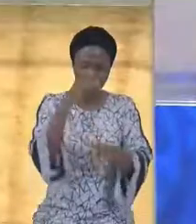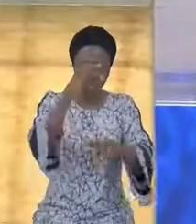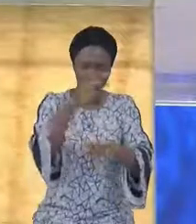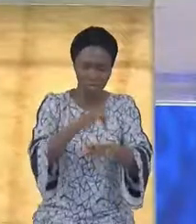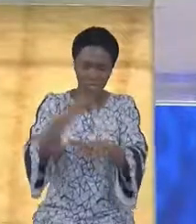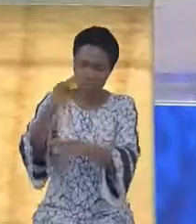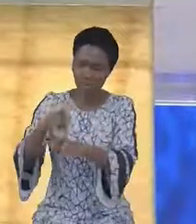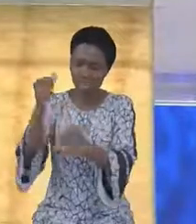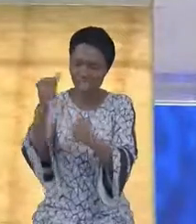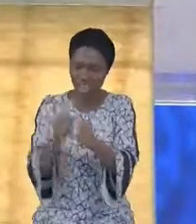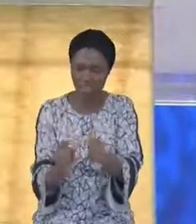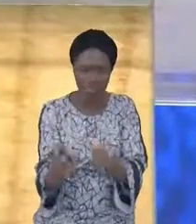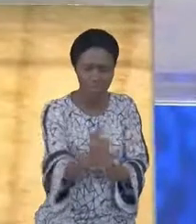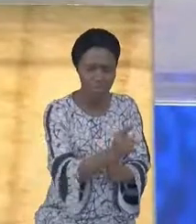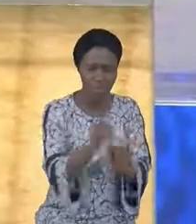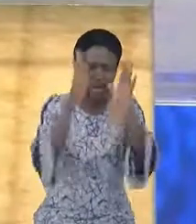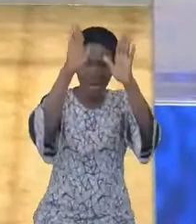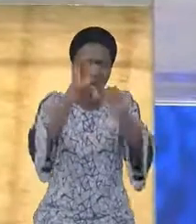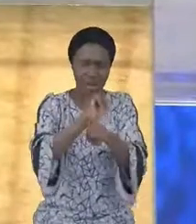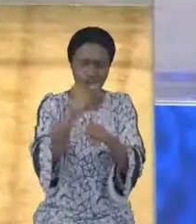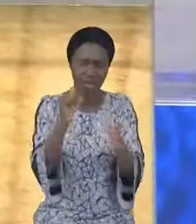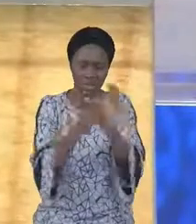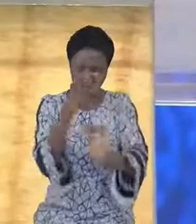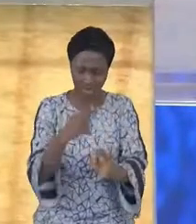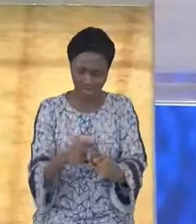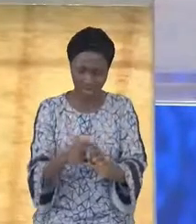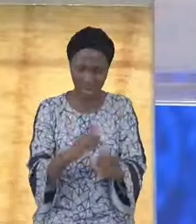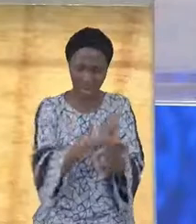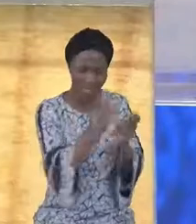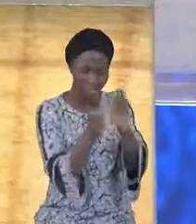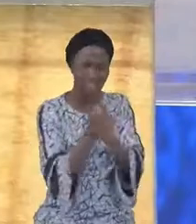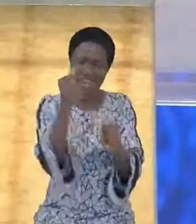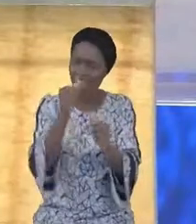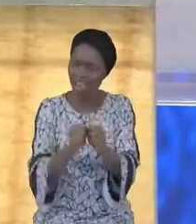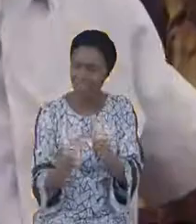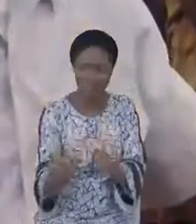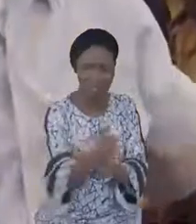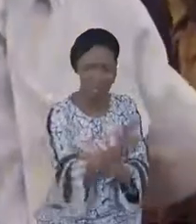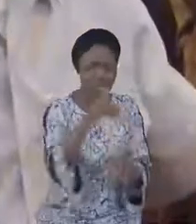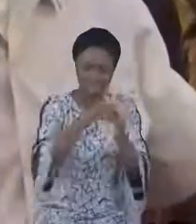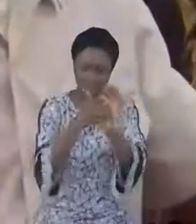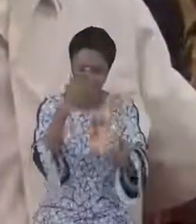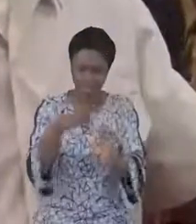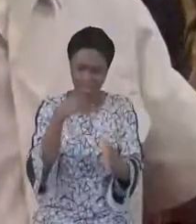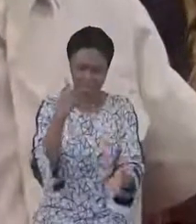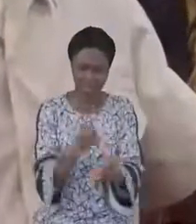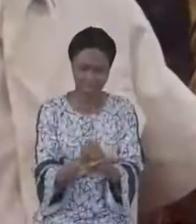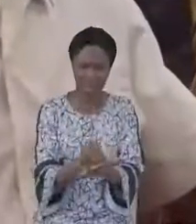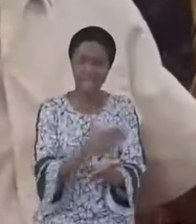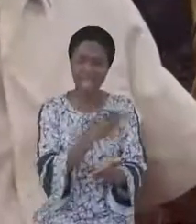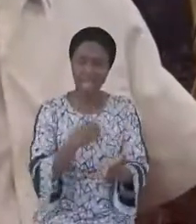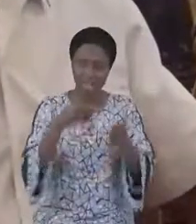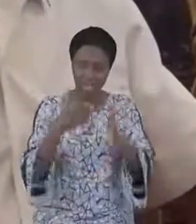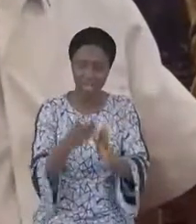Touche tout le monde de façon miraculeuse. Transforme tout le monde miraculeusement et que